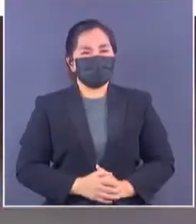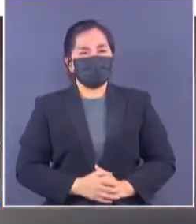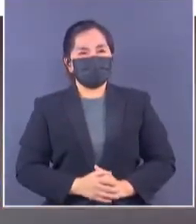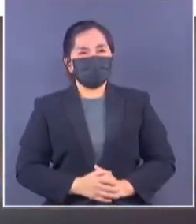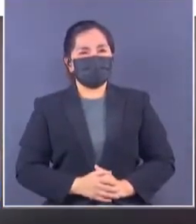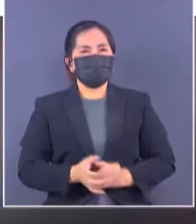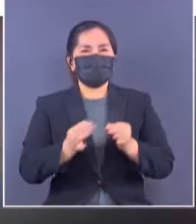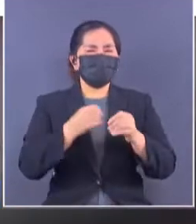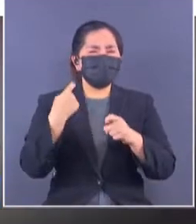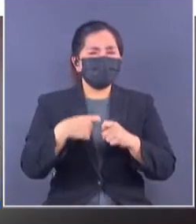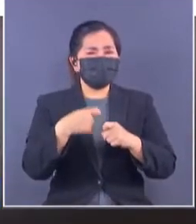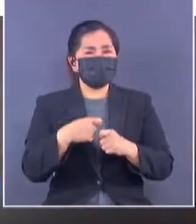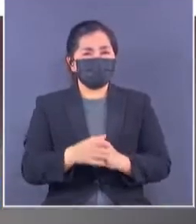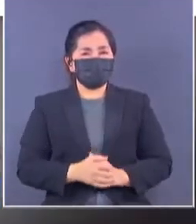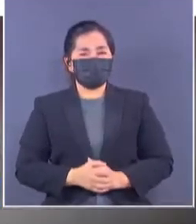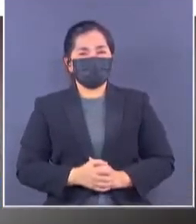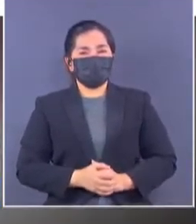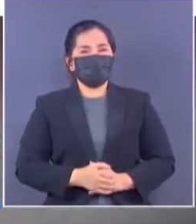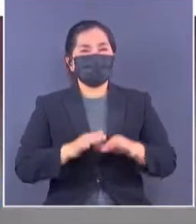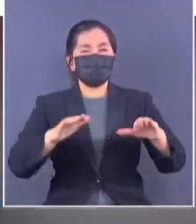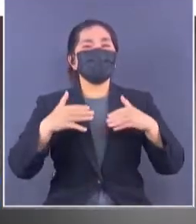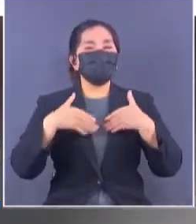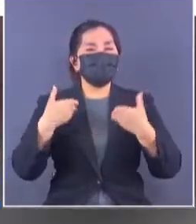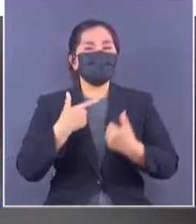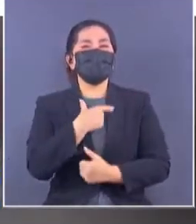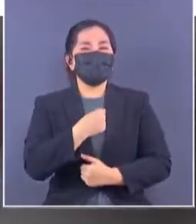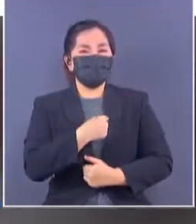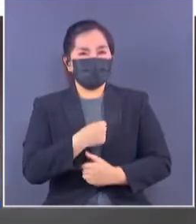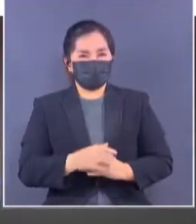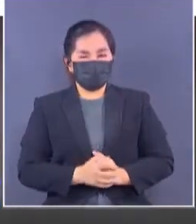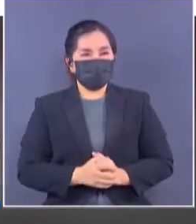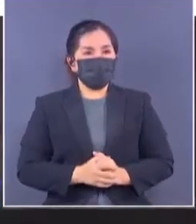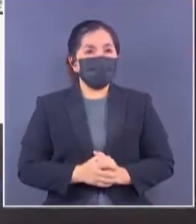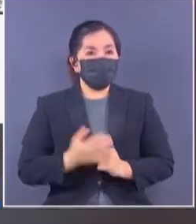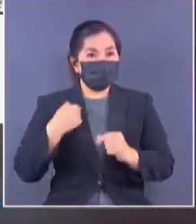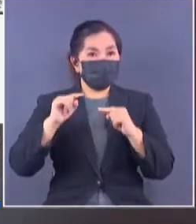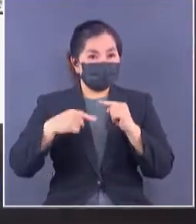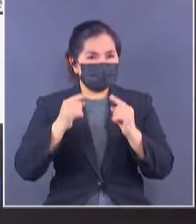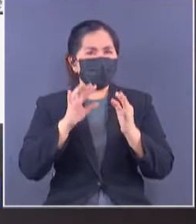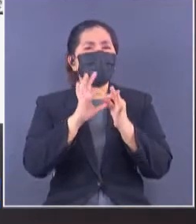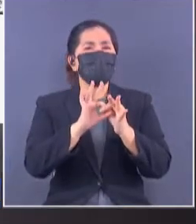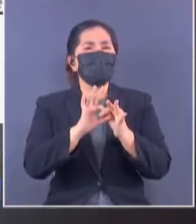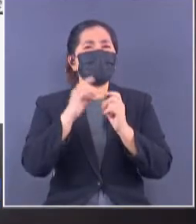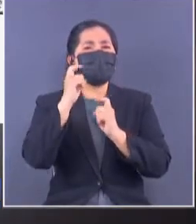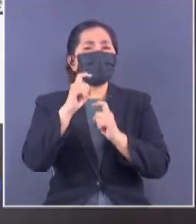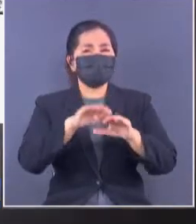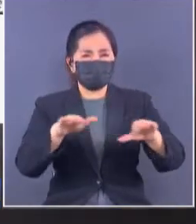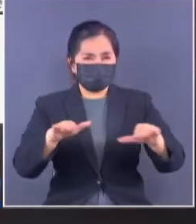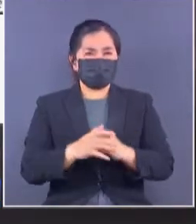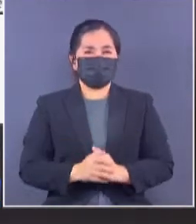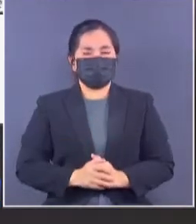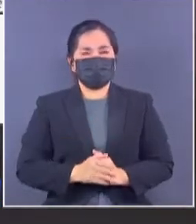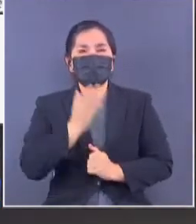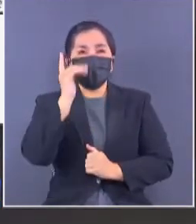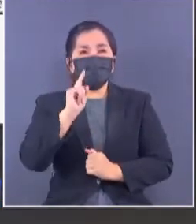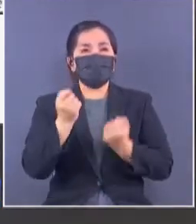โพสต์ผมไม่รู้จะอธิบายยังไงสายแข็งเด็กๆสนุกสนานกันเหลือเกินนะครับอีกด้านนึงคนก็ห่วงความปลอดภัยของเด็กๆ อันนี้สำคัญเลย เ